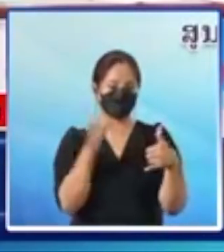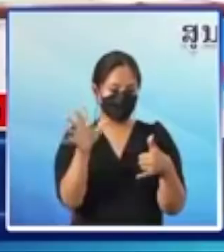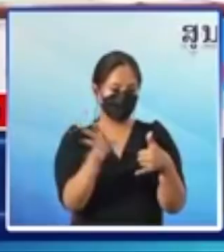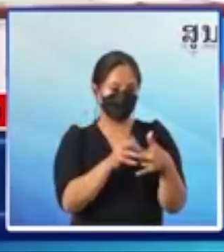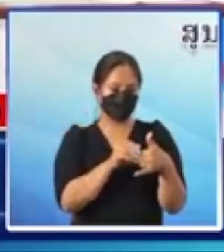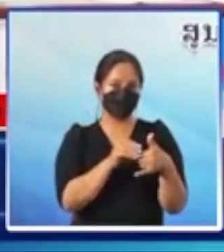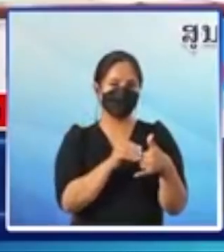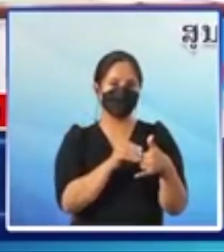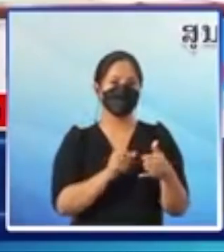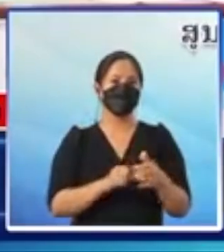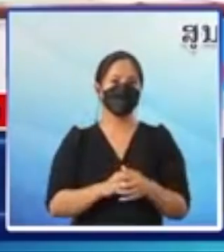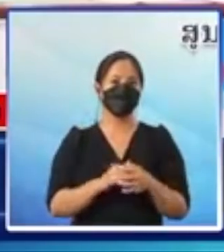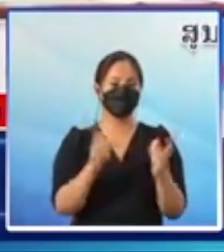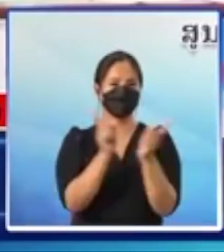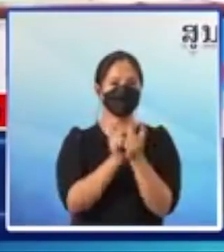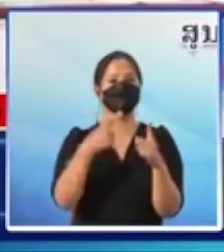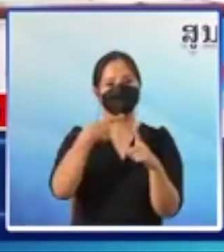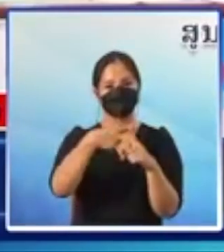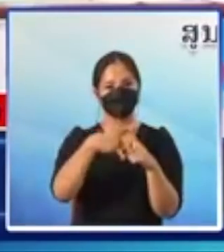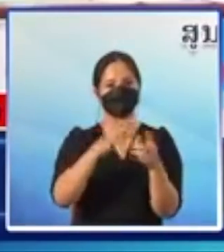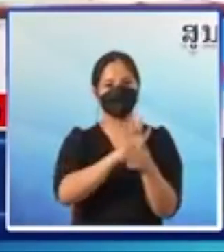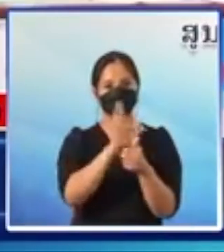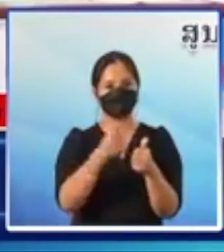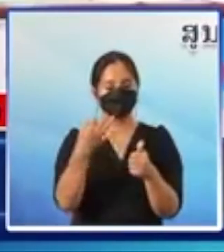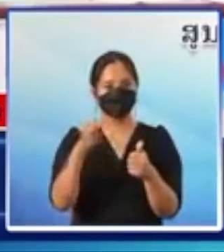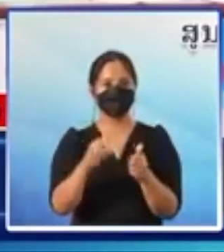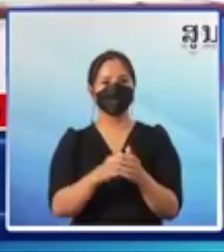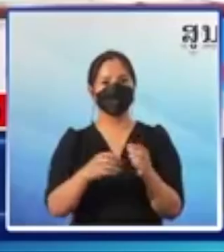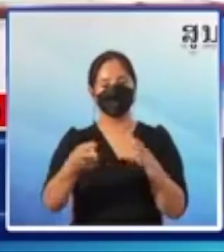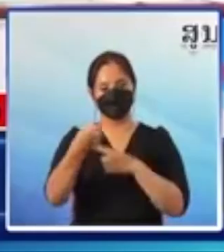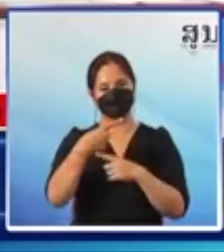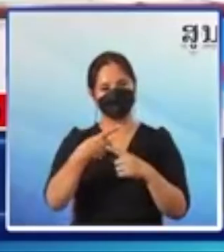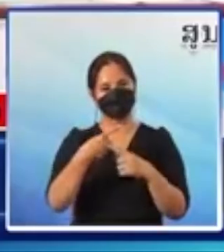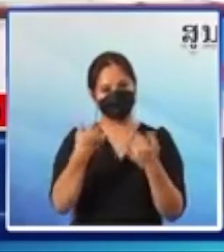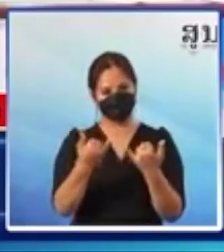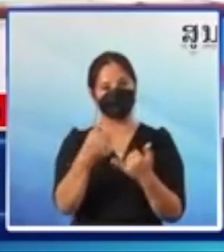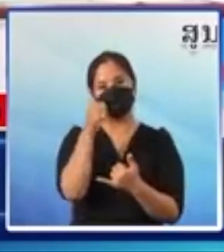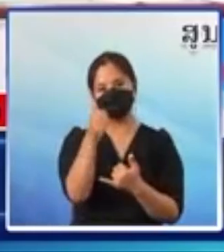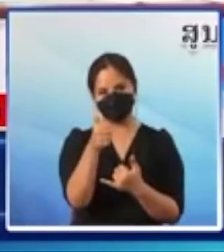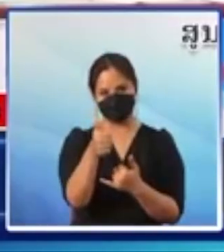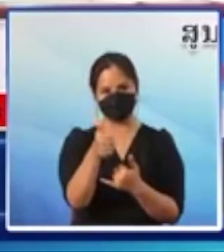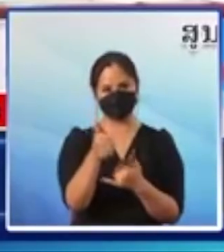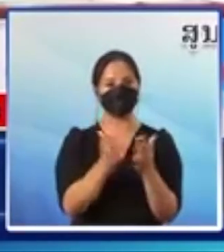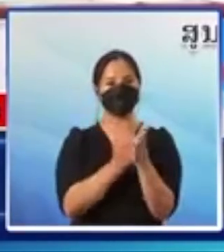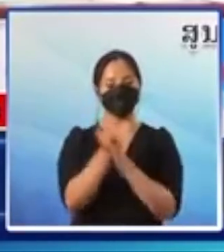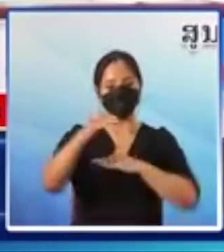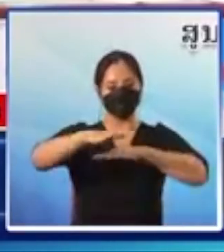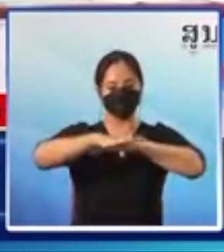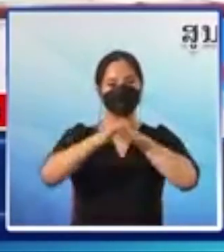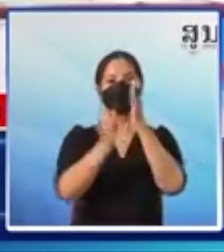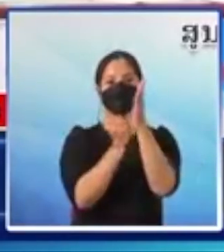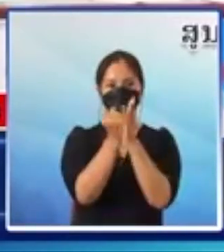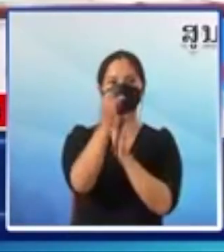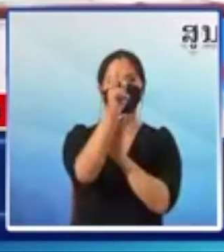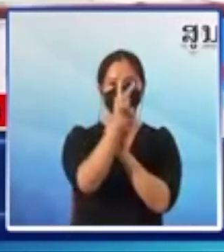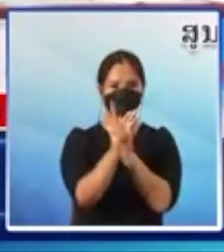เชื้อกรณีกวดพบบวกแต่ถึงแล้วใดก็ตามการมาแบบนั้นก็ยังดีที่มาผ่านทางการเฮ็ดให้พวกเ